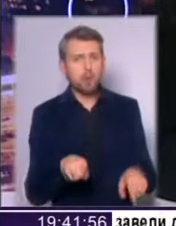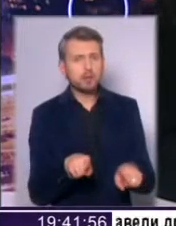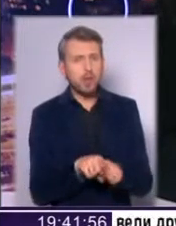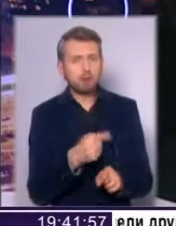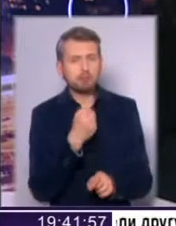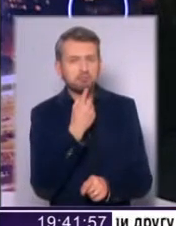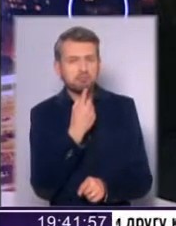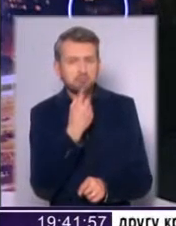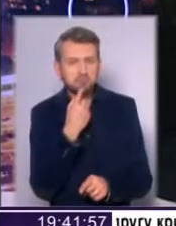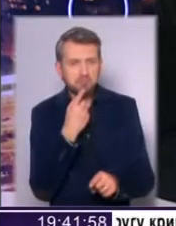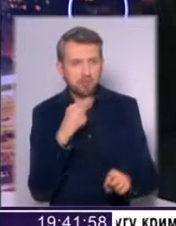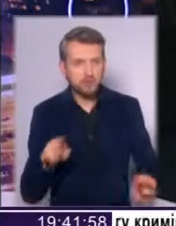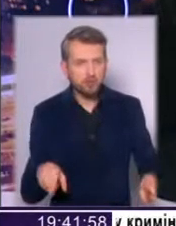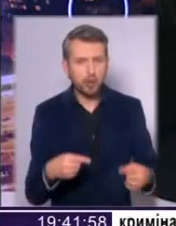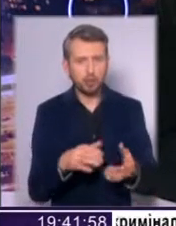створюється коаліція? Вона